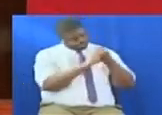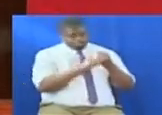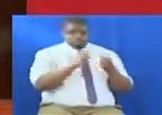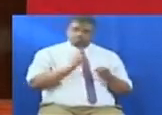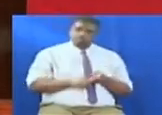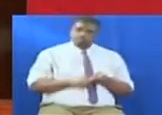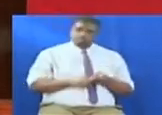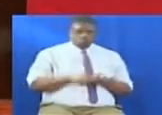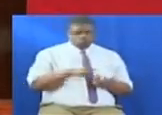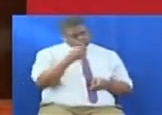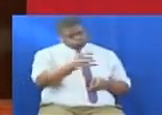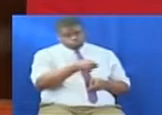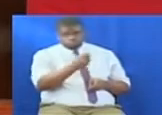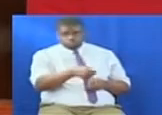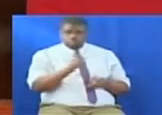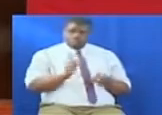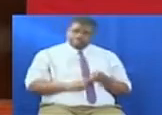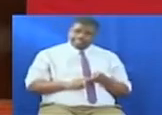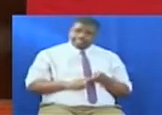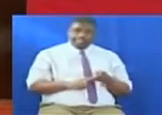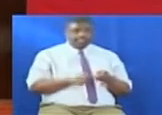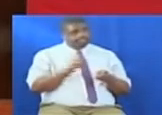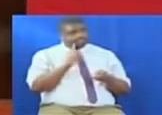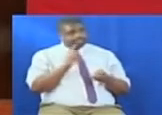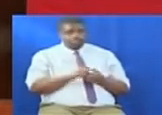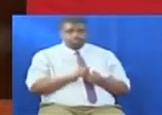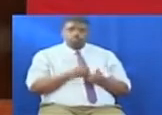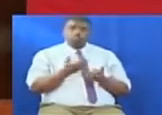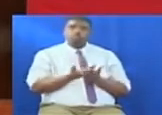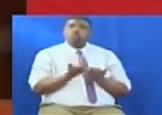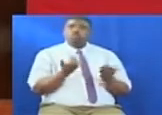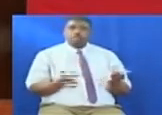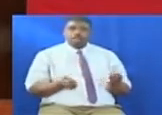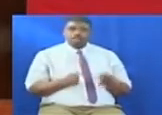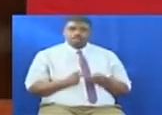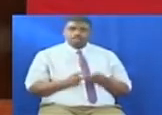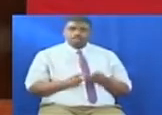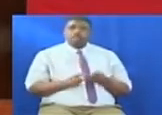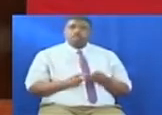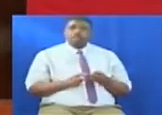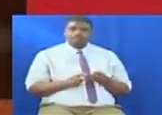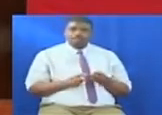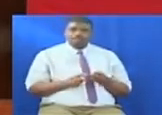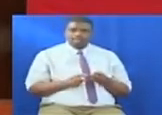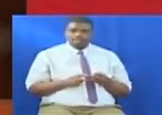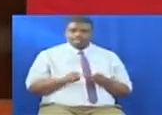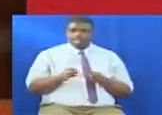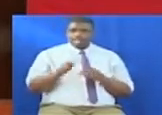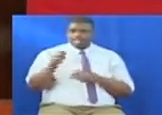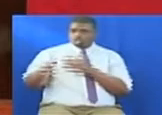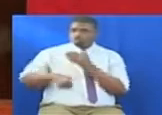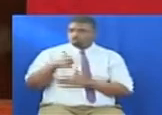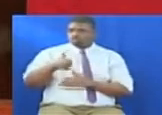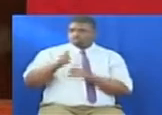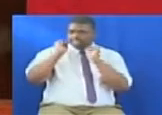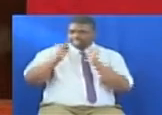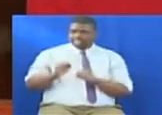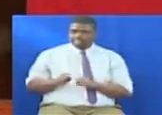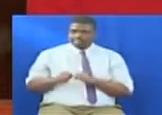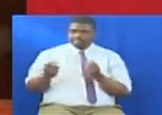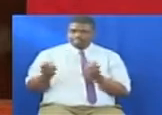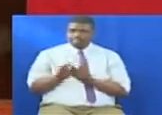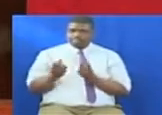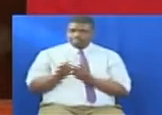anastahili kusifiwa, anastahili kupongezwa, kwa sababu ametuonesha kabisa kwamba kiongozi lazima awe kama alivyokuwa